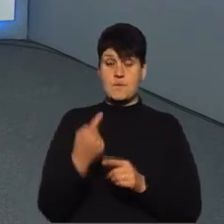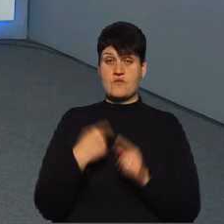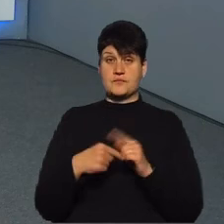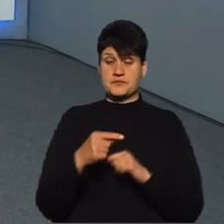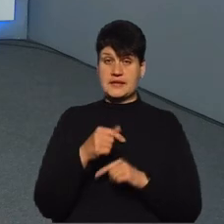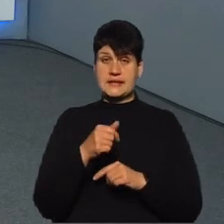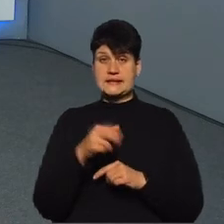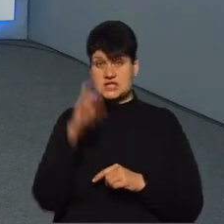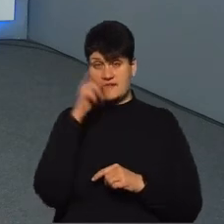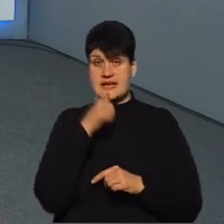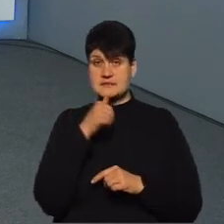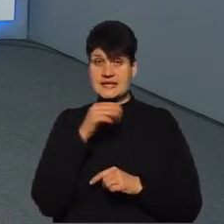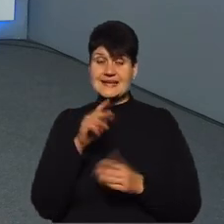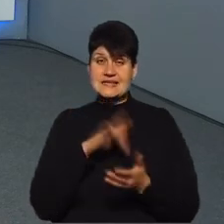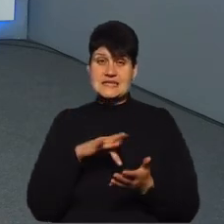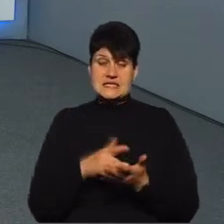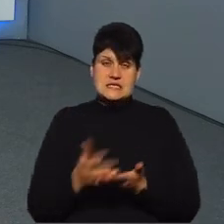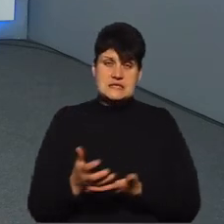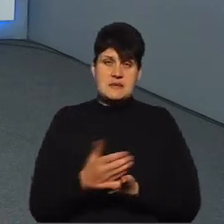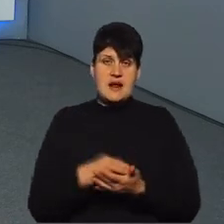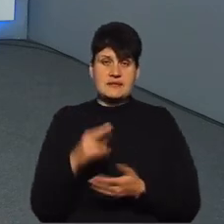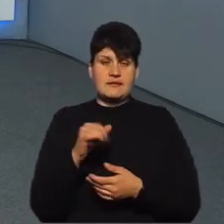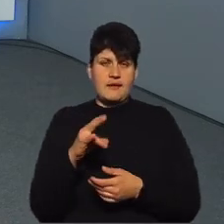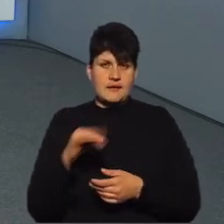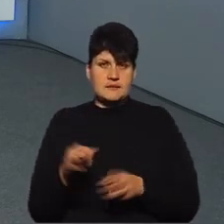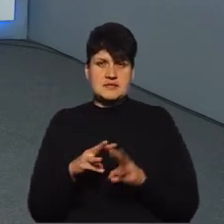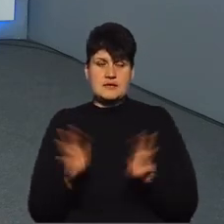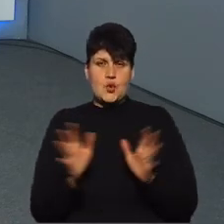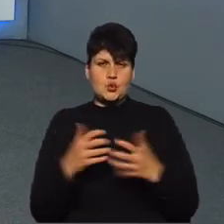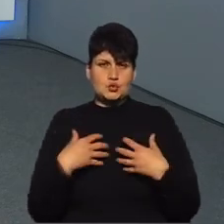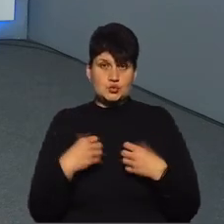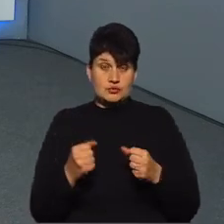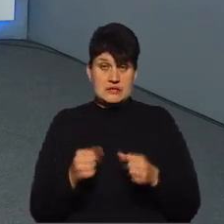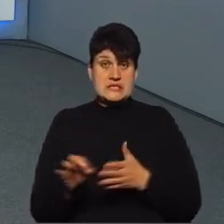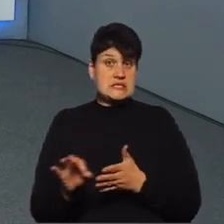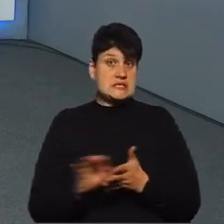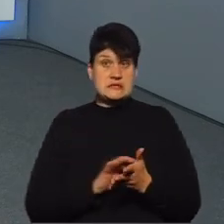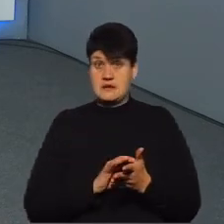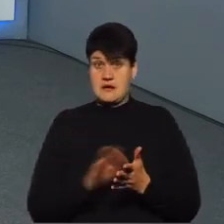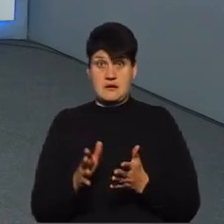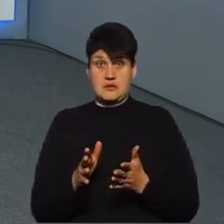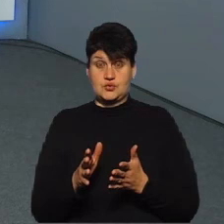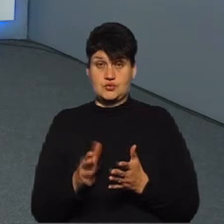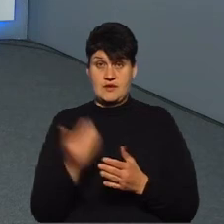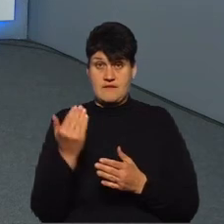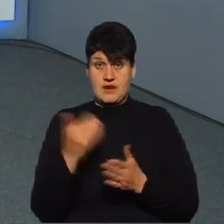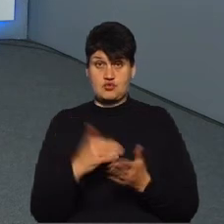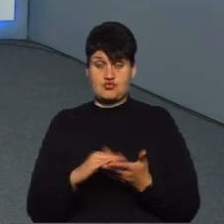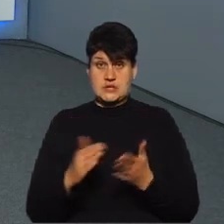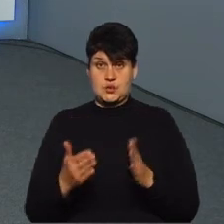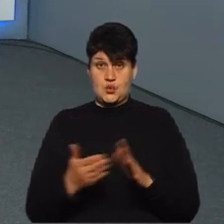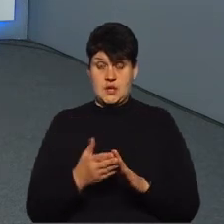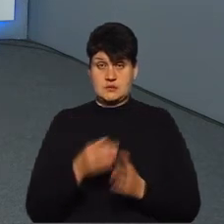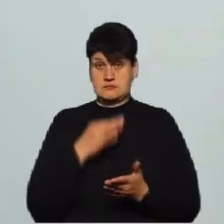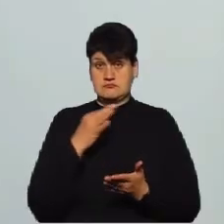який збирає ті всі дані Міністерства охорони здоров'я України, звичайно, відреагує на цю конкретну вашу ситуацію. Чи можна